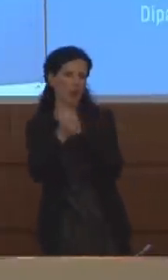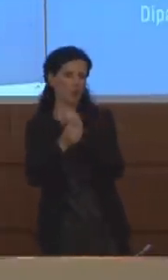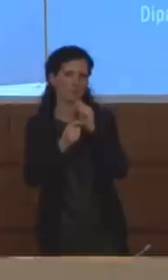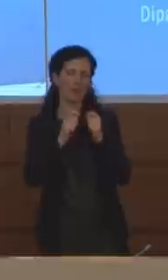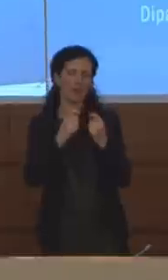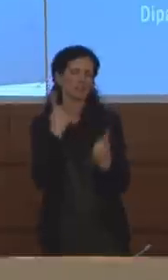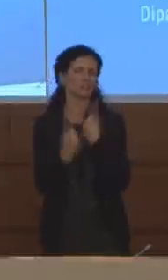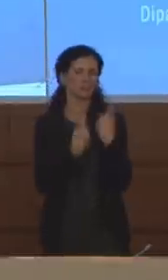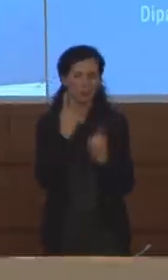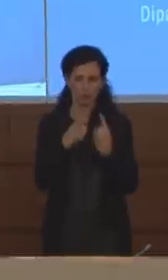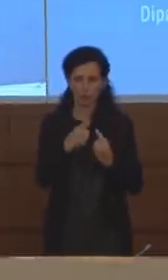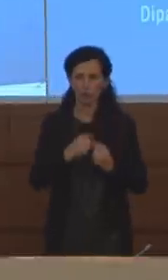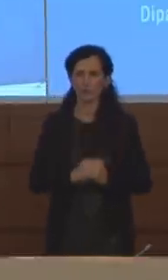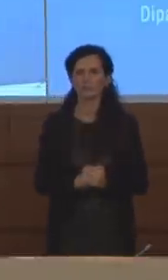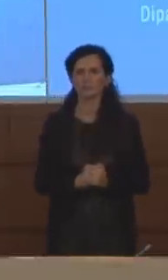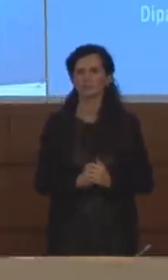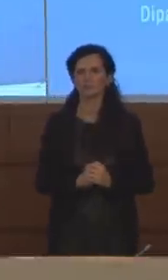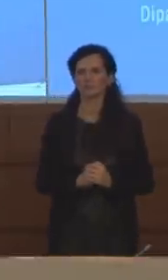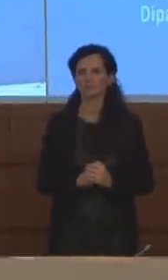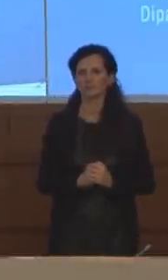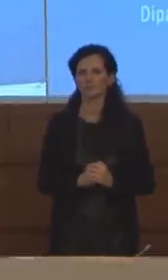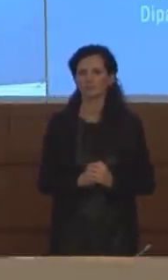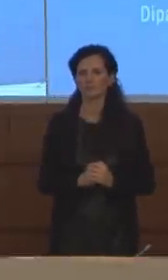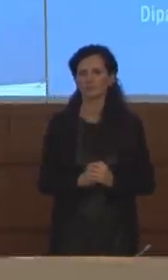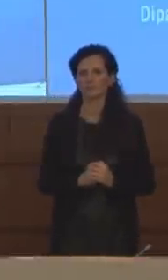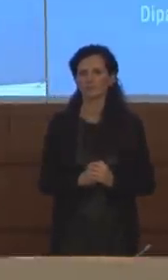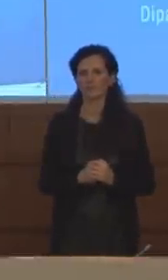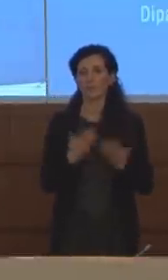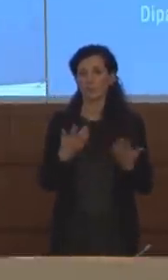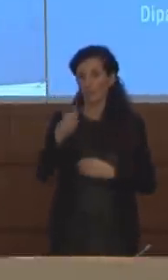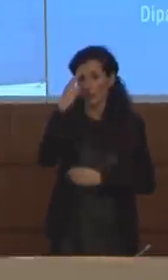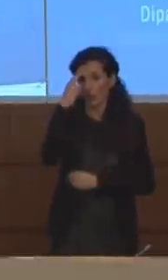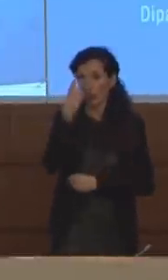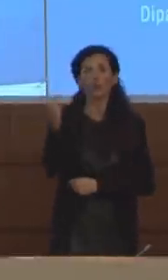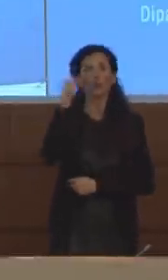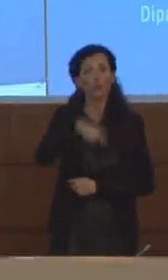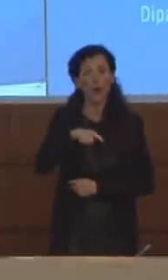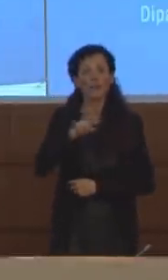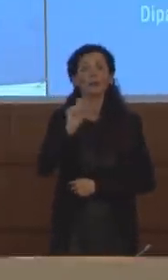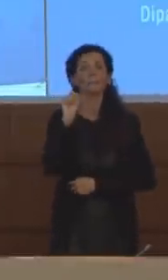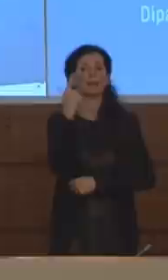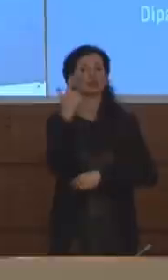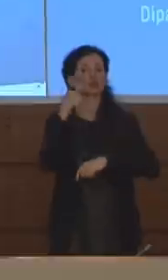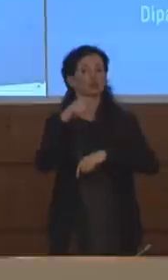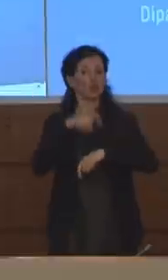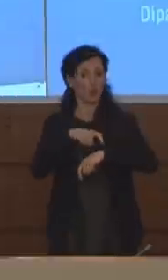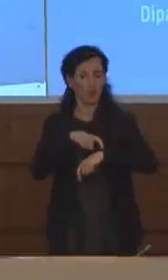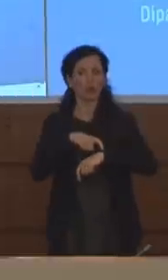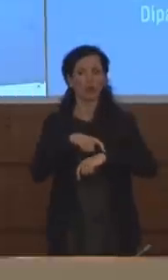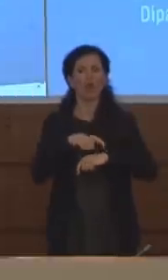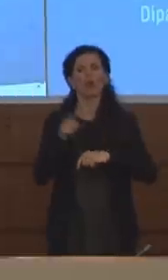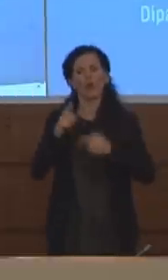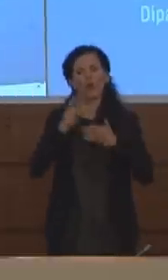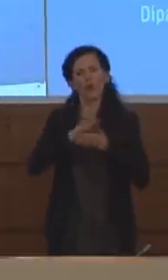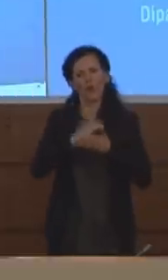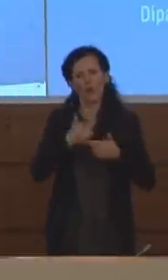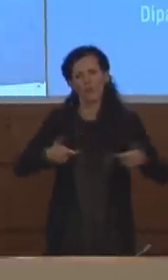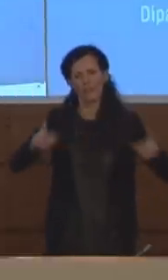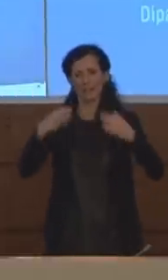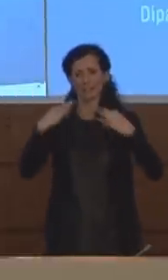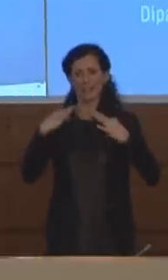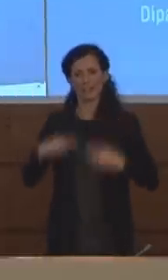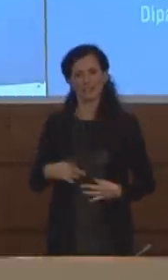di ricordo del fatto che domani comunque le 12 abbiamo una conferenza presso l'istituto che ha una finalità più